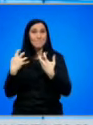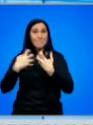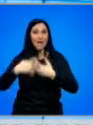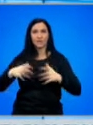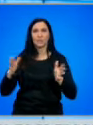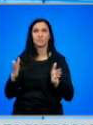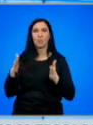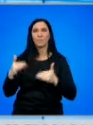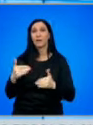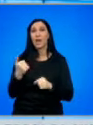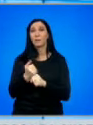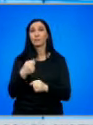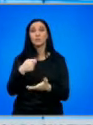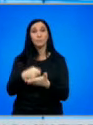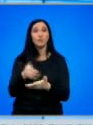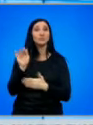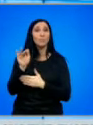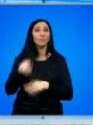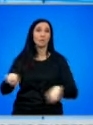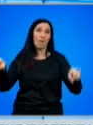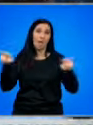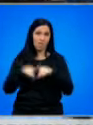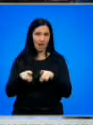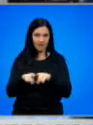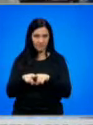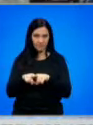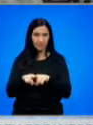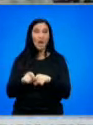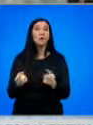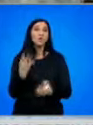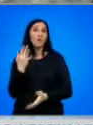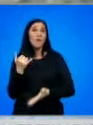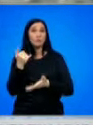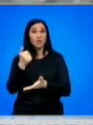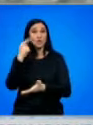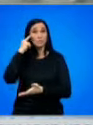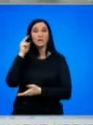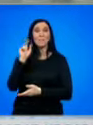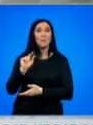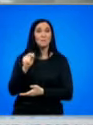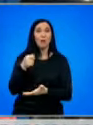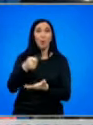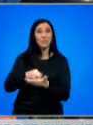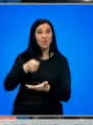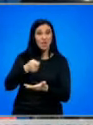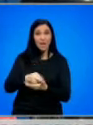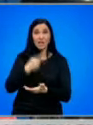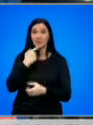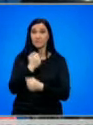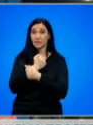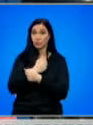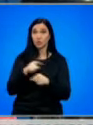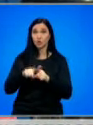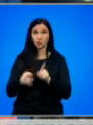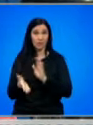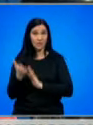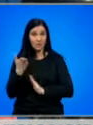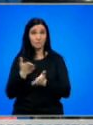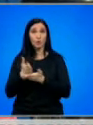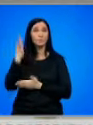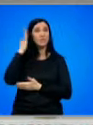на работната заплата ще бъде един и същ. С новия бюджет се обмисля минималното обезщетение за безработица също да се повиши, но